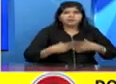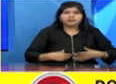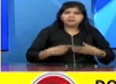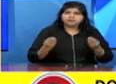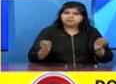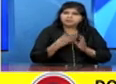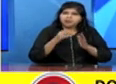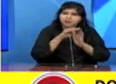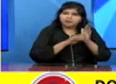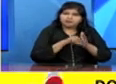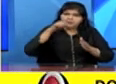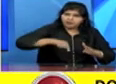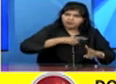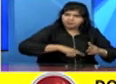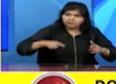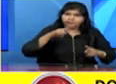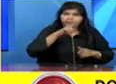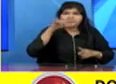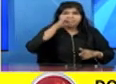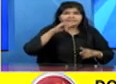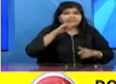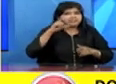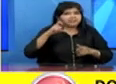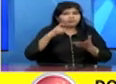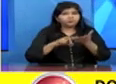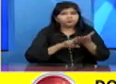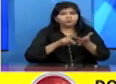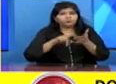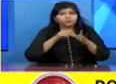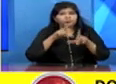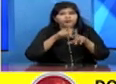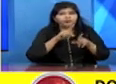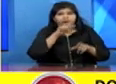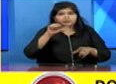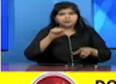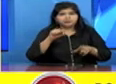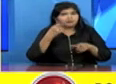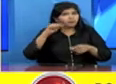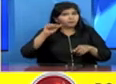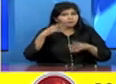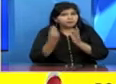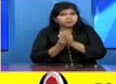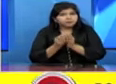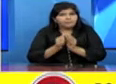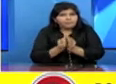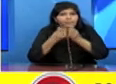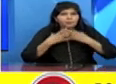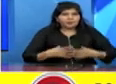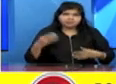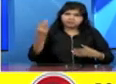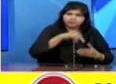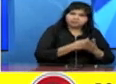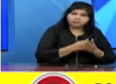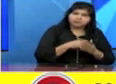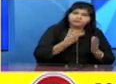गया है। वहाँ पे आज तक 16 कोविड-19 पॉजिटिव केसेस निकले हैं सर। हम्म और वो 16 कोविड-19 पेशेंट जो निकले हैं उसमें